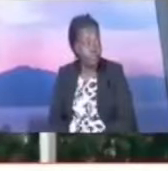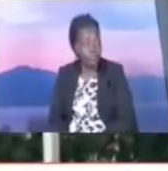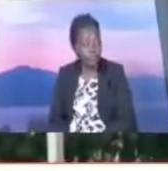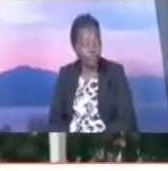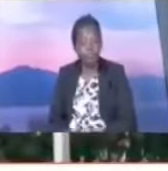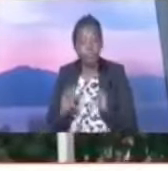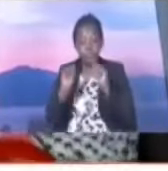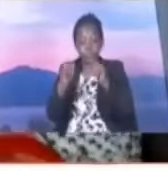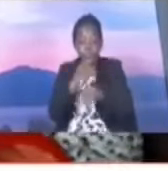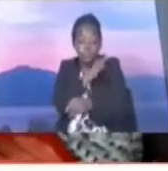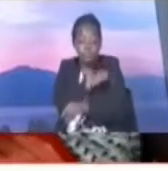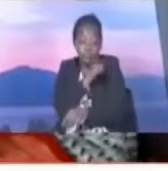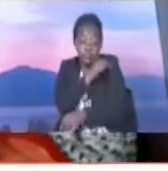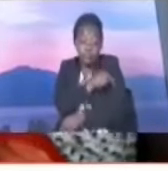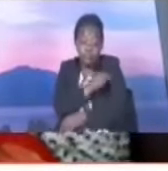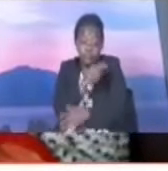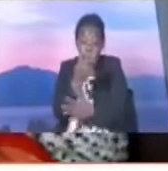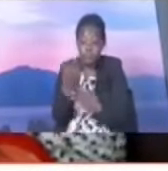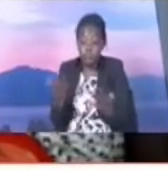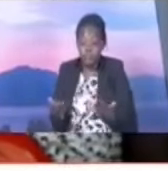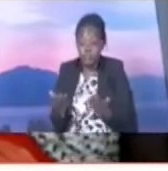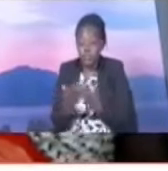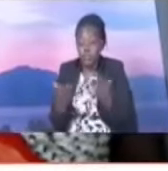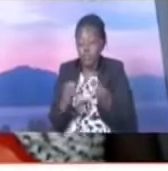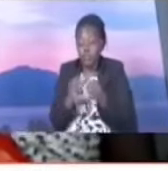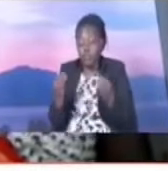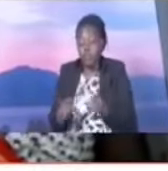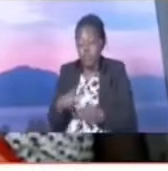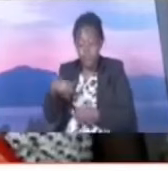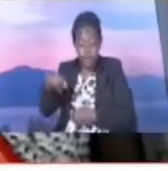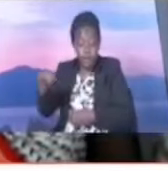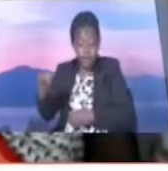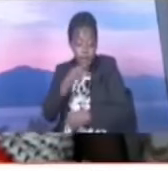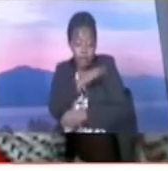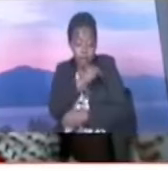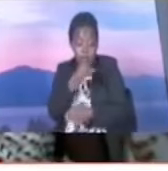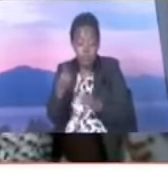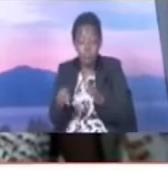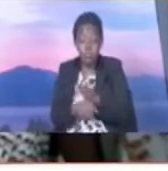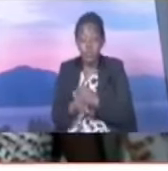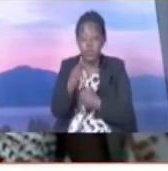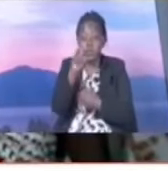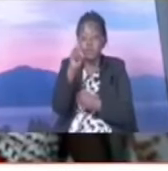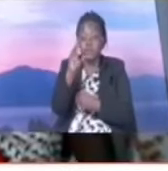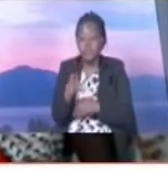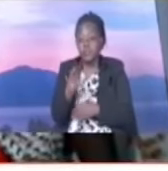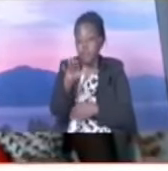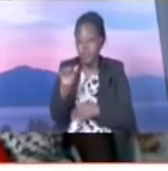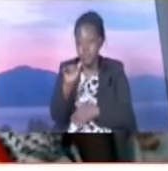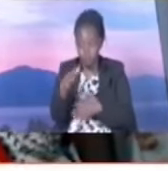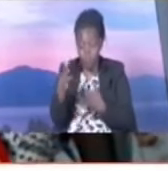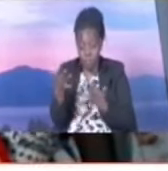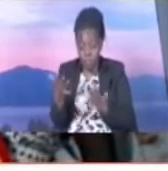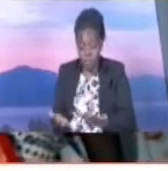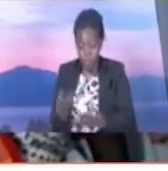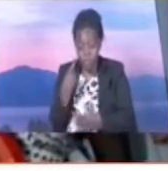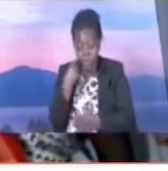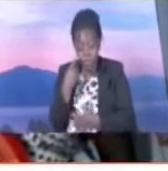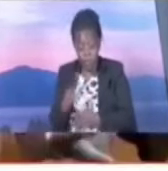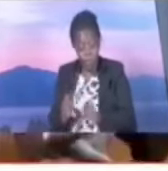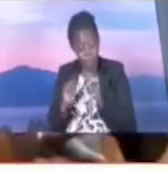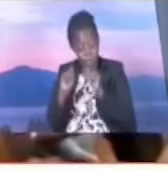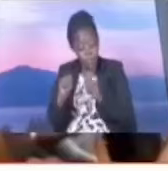tukinze kumudwalira kalisizo ekyotira omwana namujisi yadusidwa ngira myoka radisibe ekyotira joji maweje sengu bwasangidwa nga